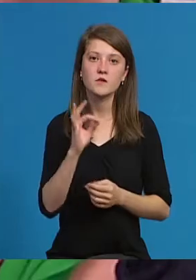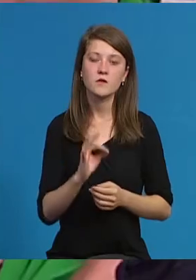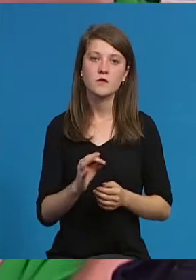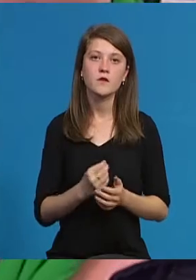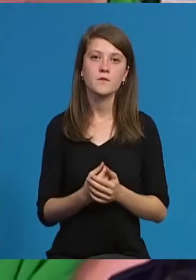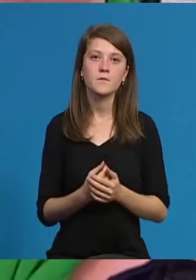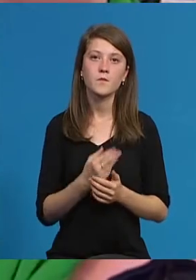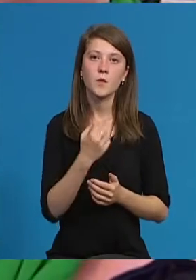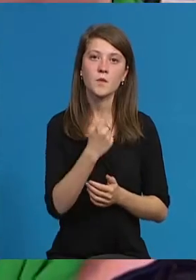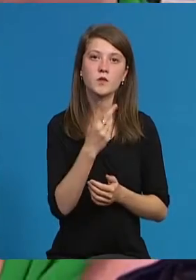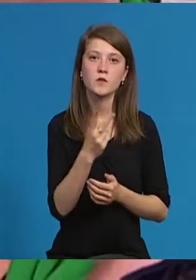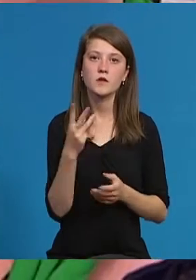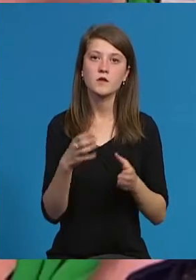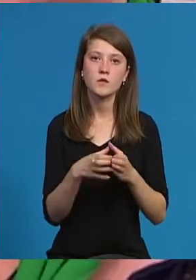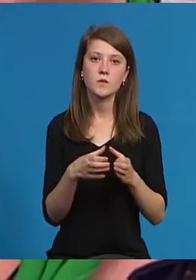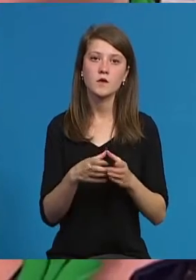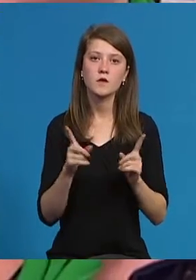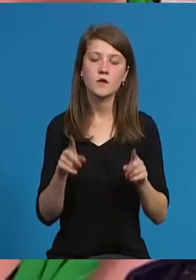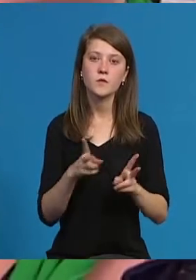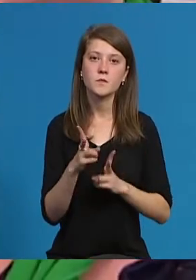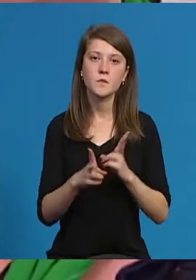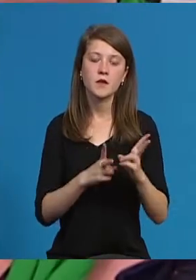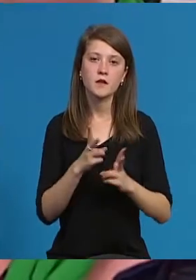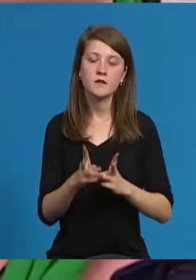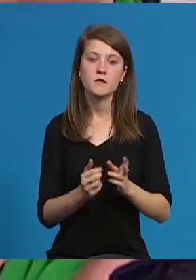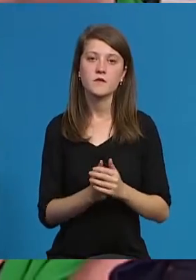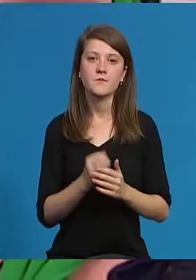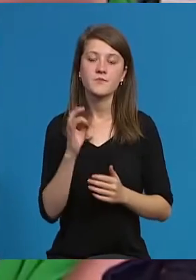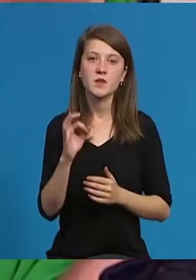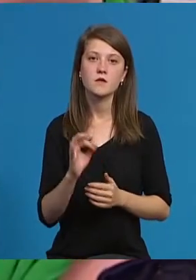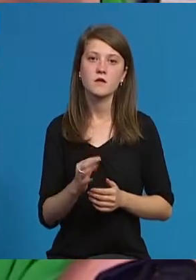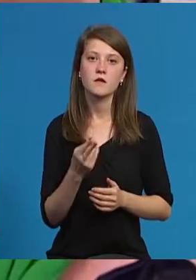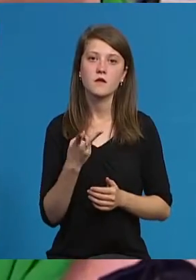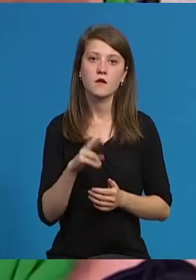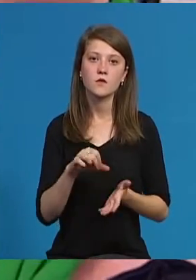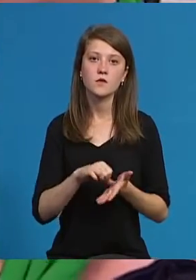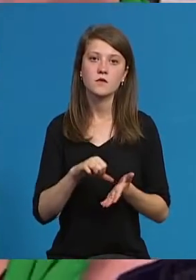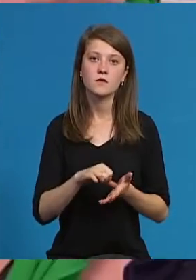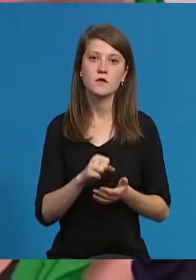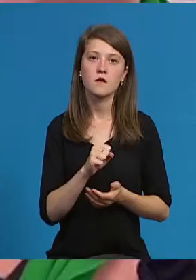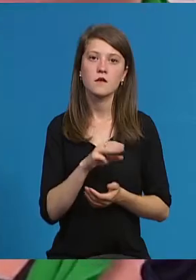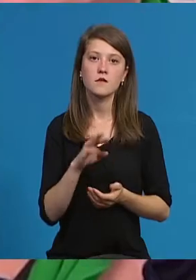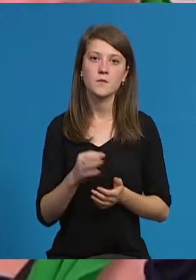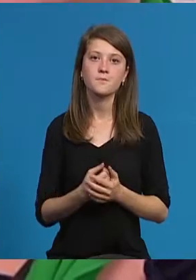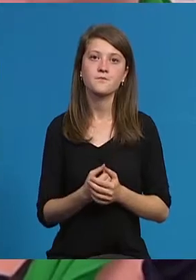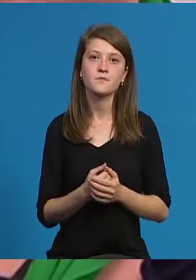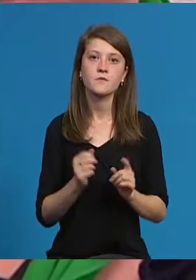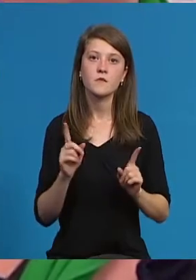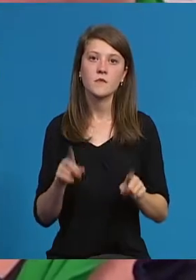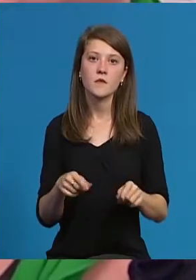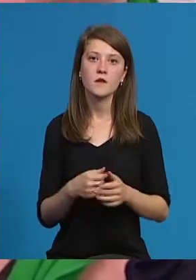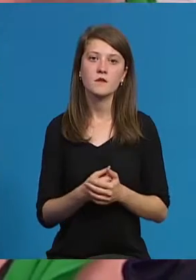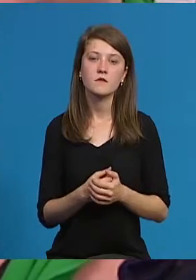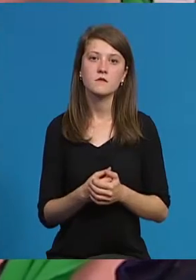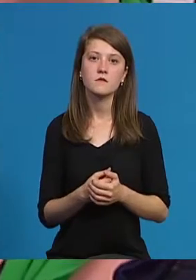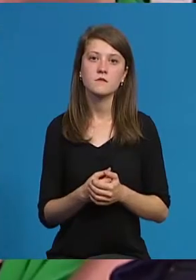по першій, другій, третій групах. Також змінилися відсотки для учасників бойових дій. Також